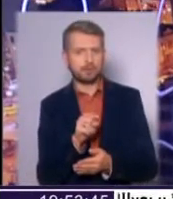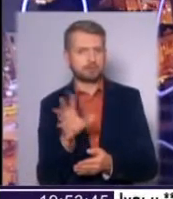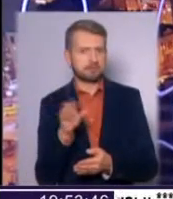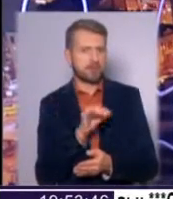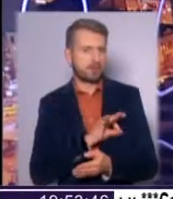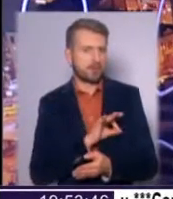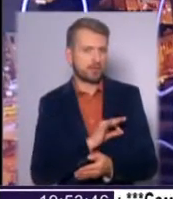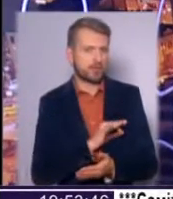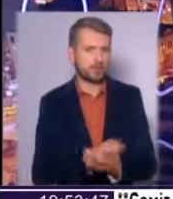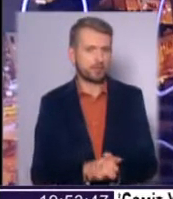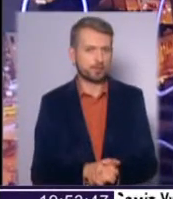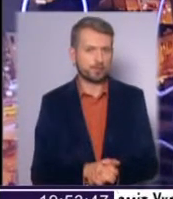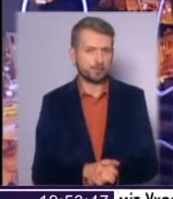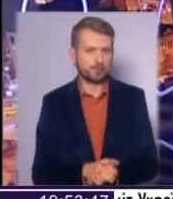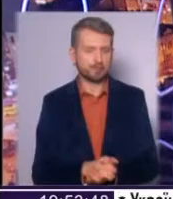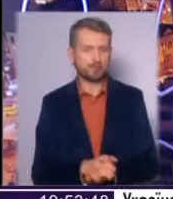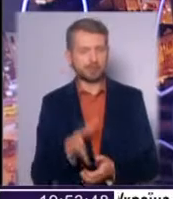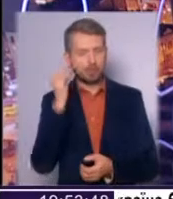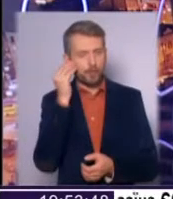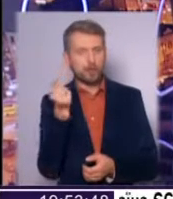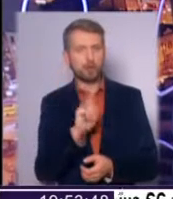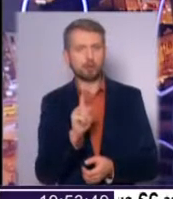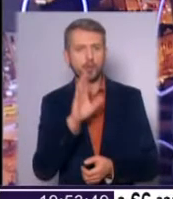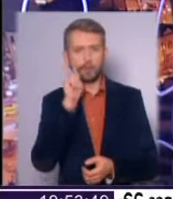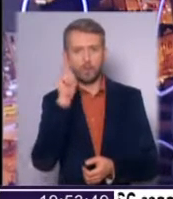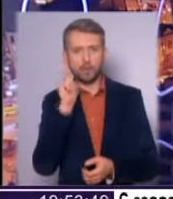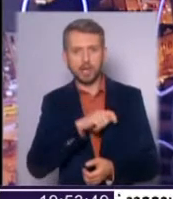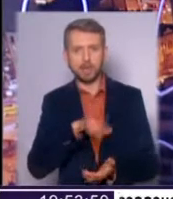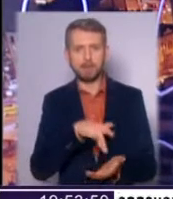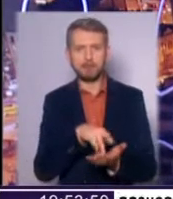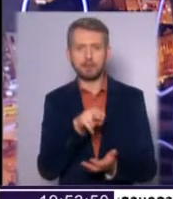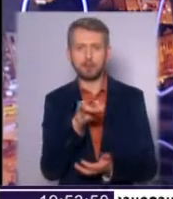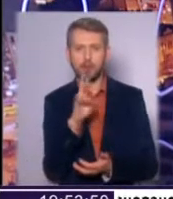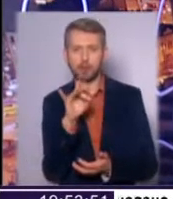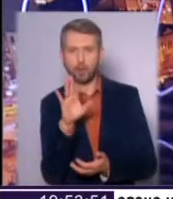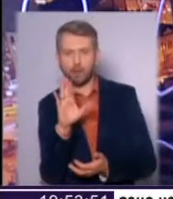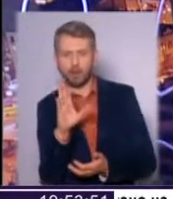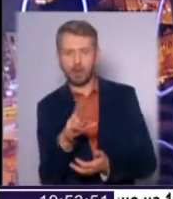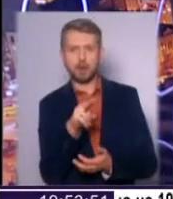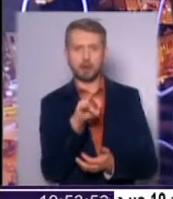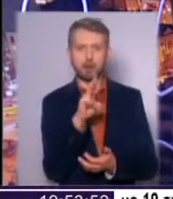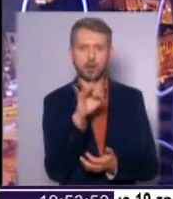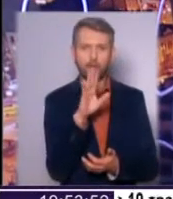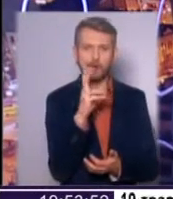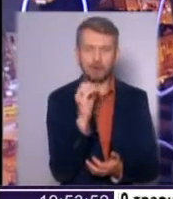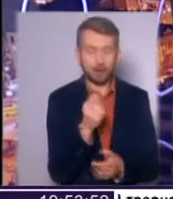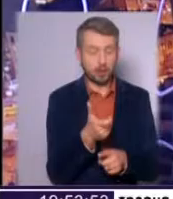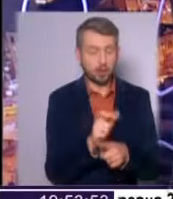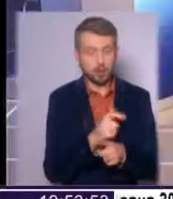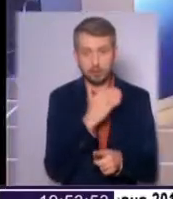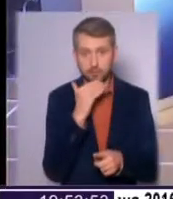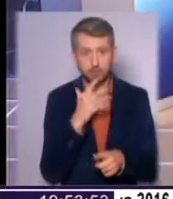далі. Красиво. З врахуванням того, що в Україні міст Покров, Покровське, надвелика